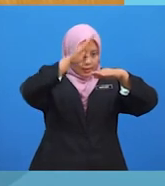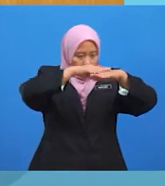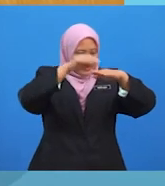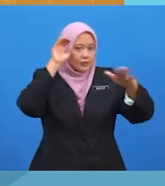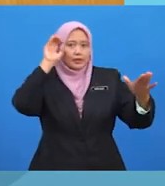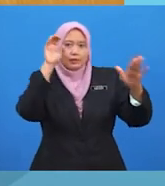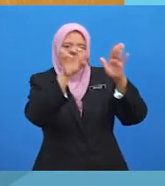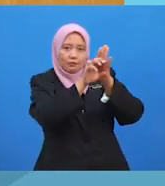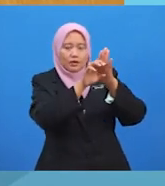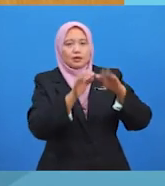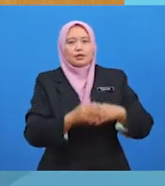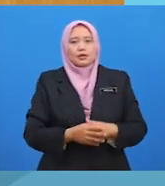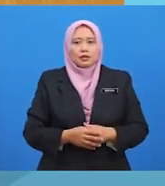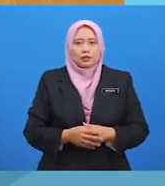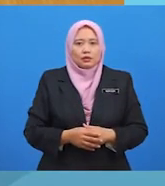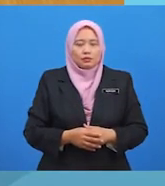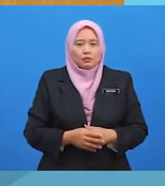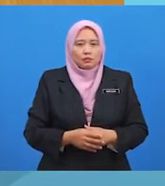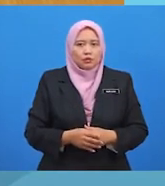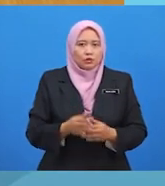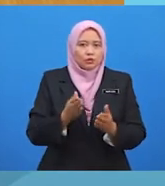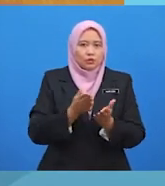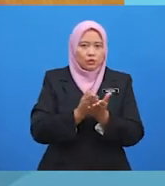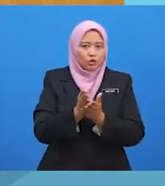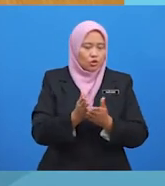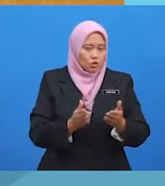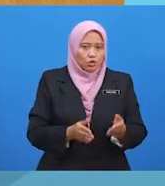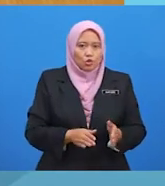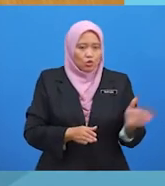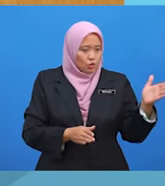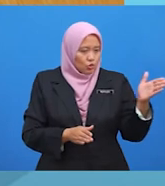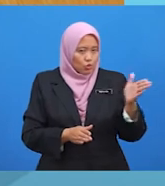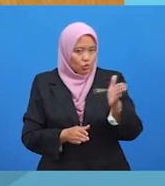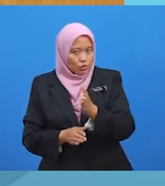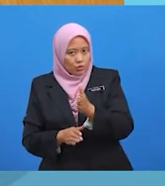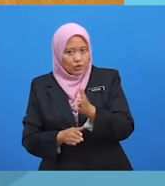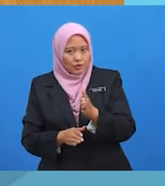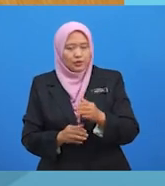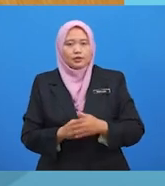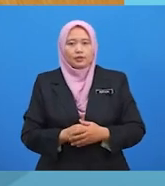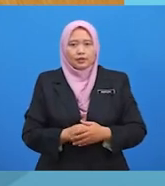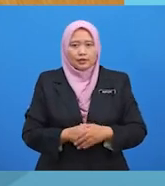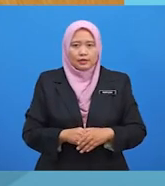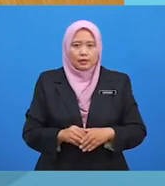Selepas itu, tolak ke dalam dan press.